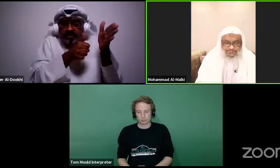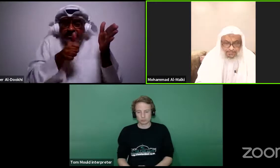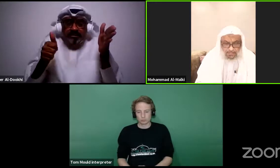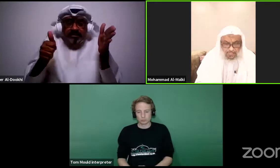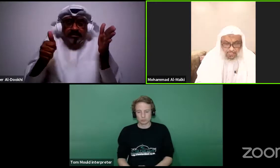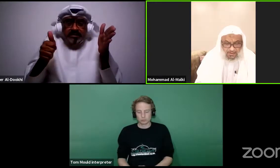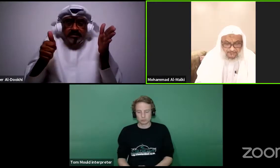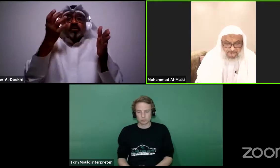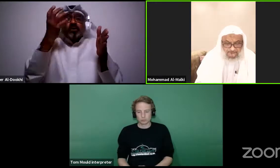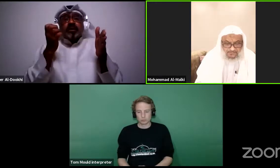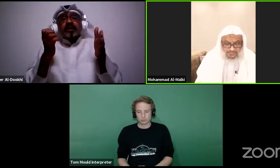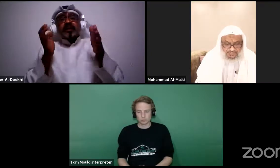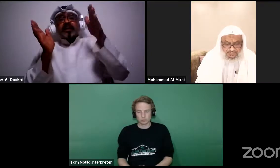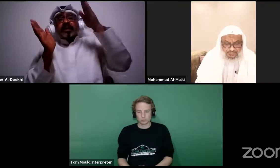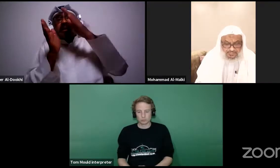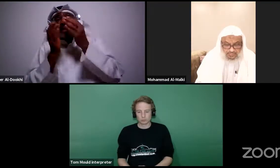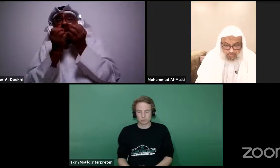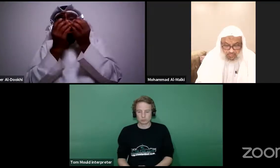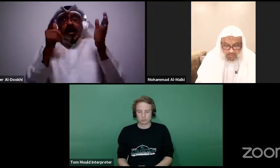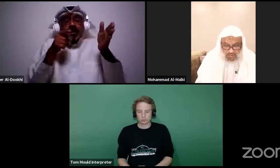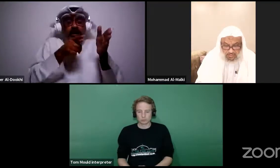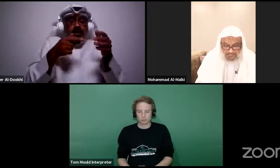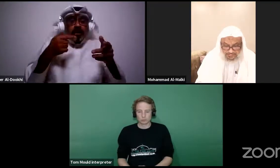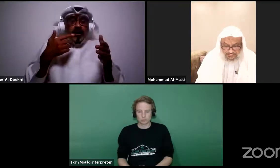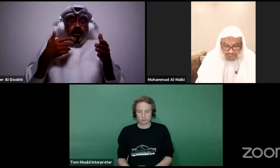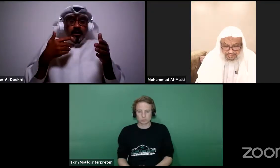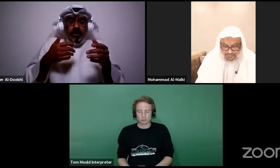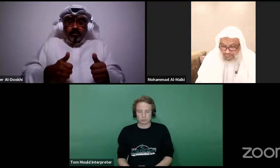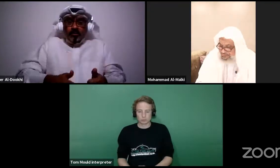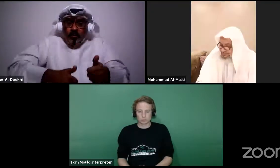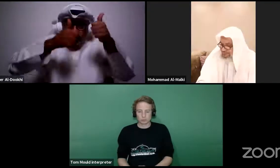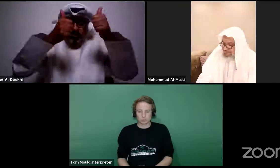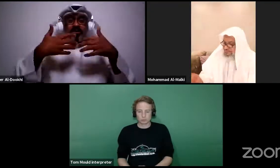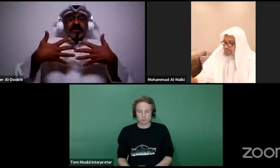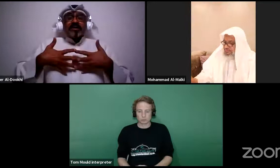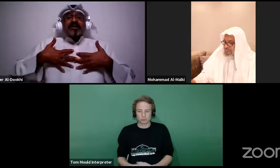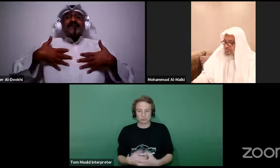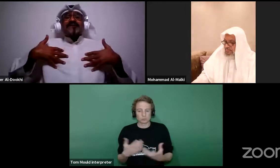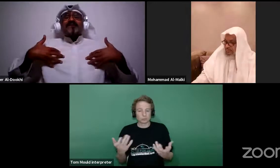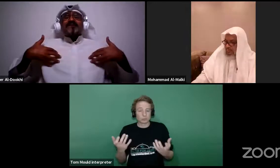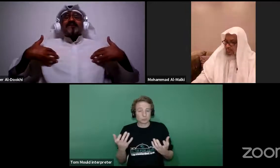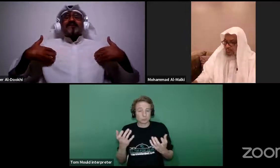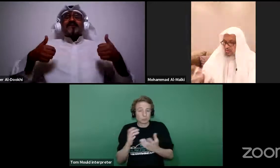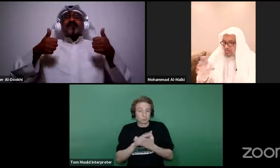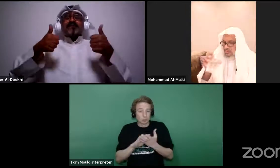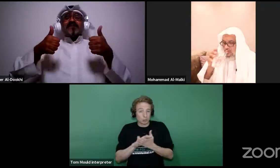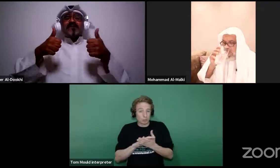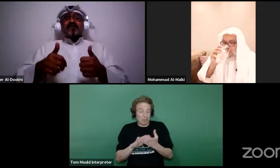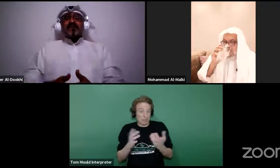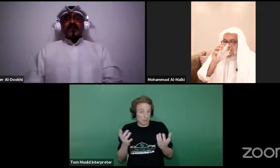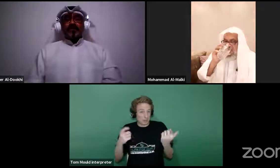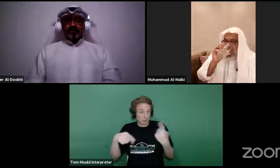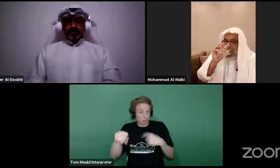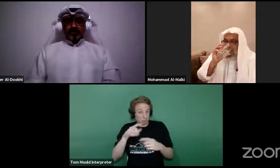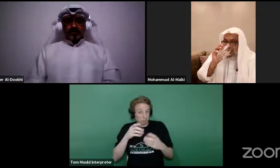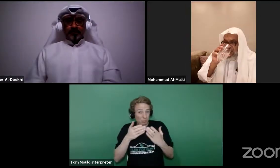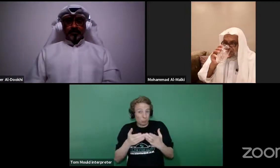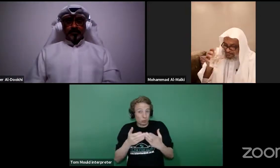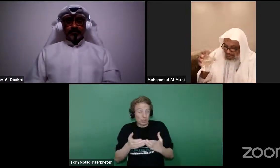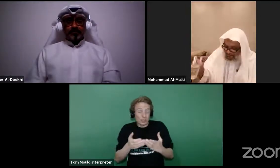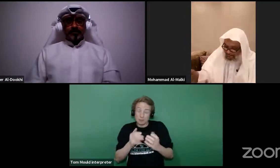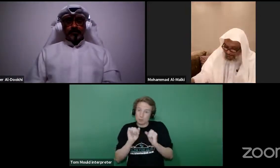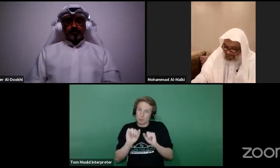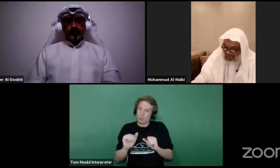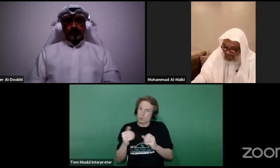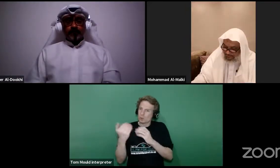السعداء. So for this reason, it's upon the Muslim to endeavor to worship or give a portion of